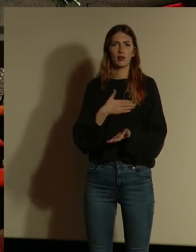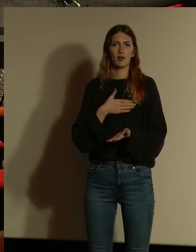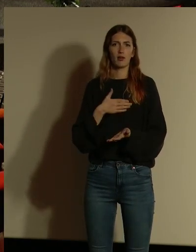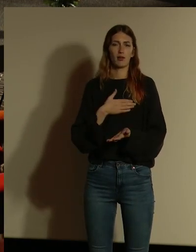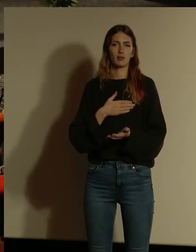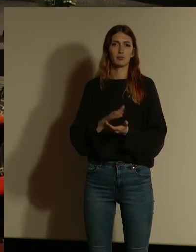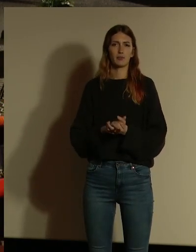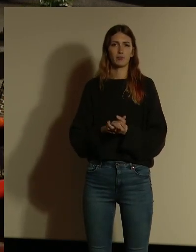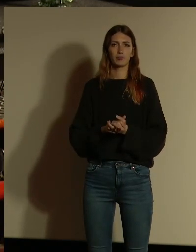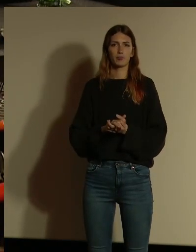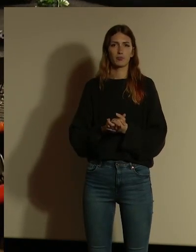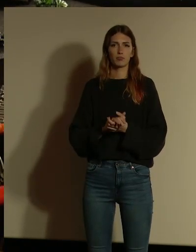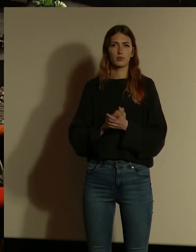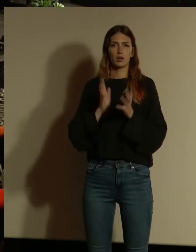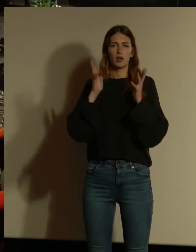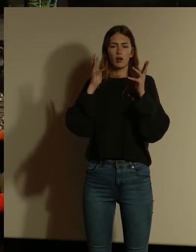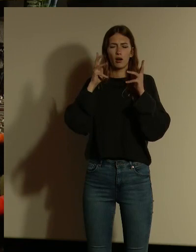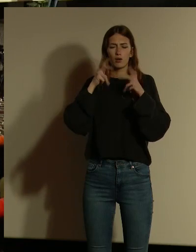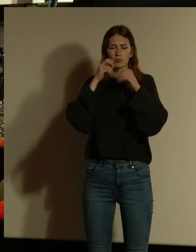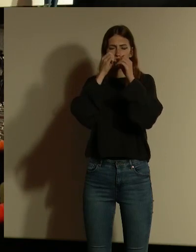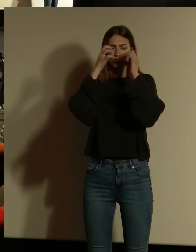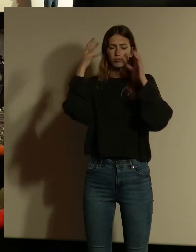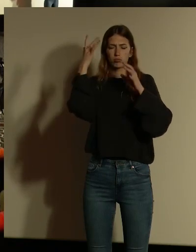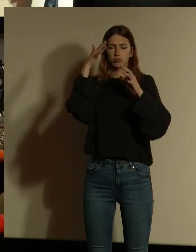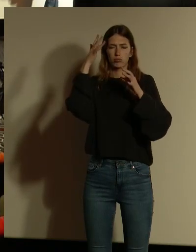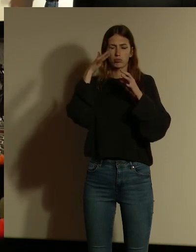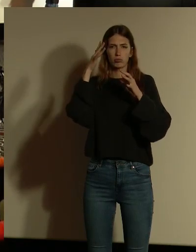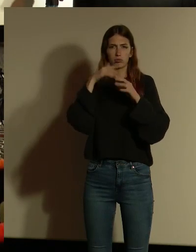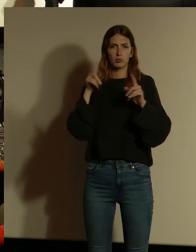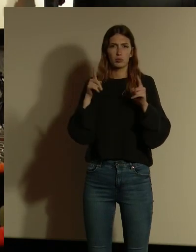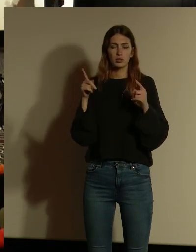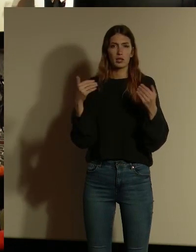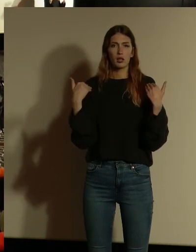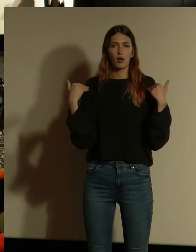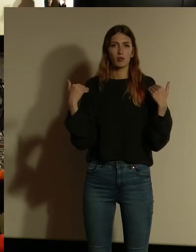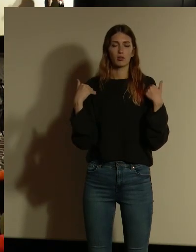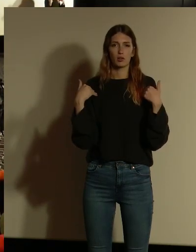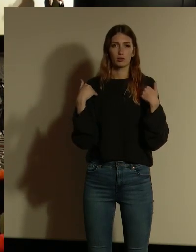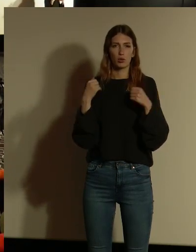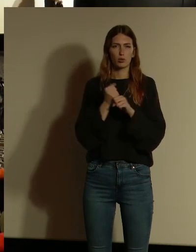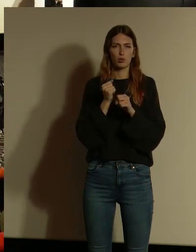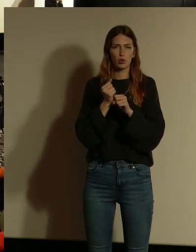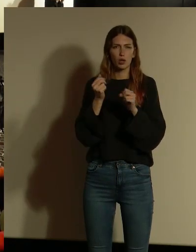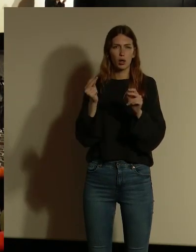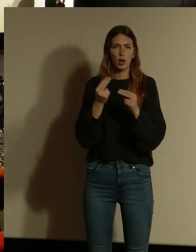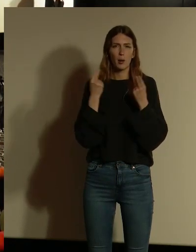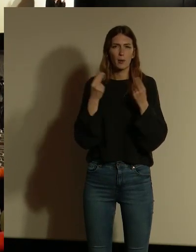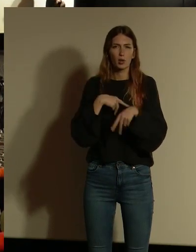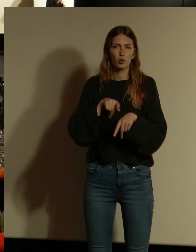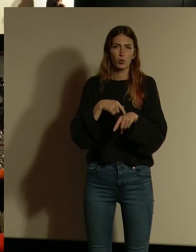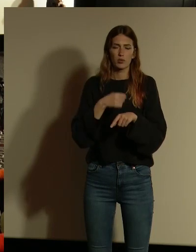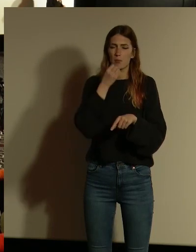Minu õudseimad luupainajad olid kehalise kasvatuse ja tööõpetuse tunnid. Ma tegin väga